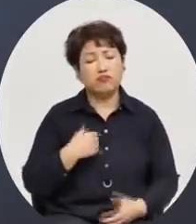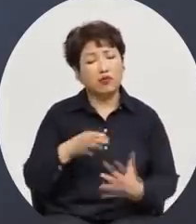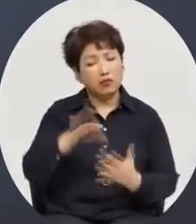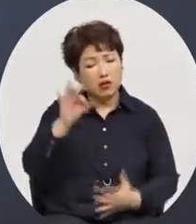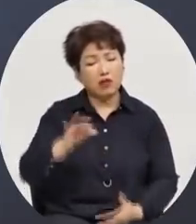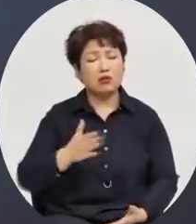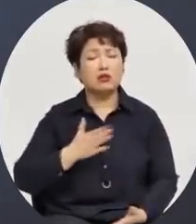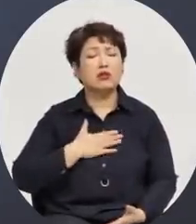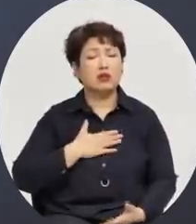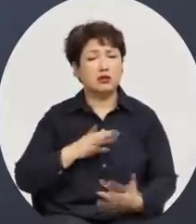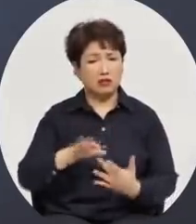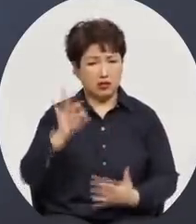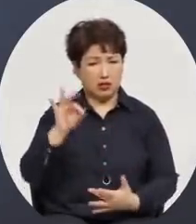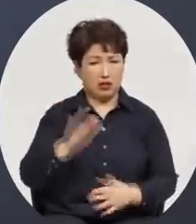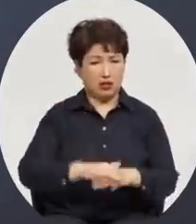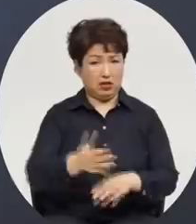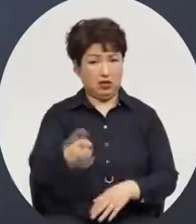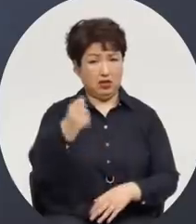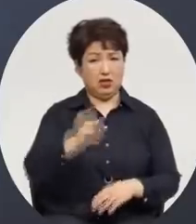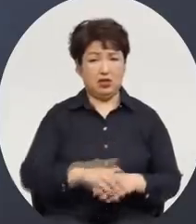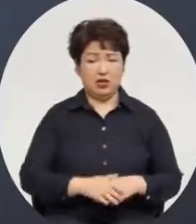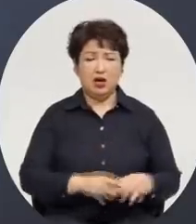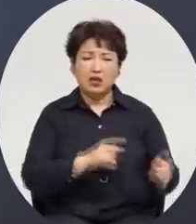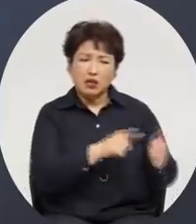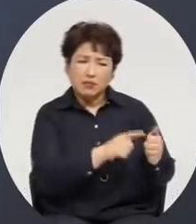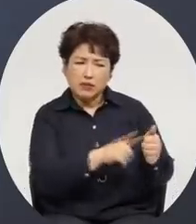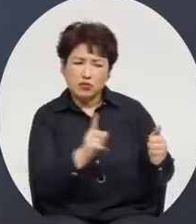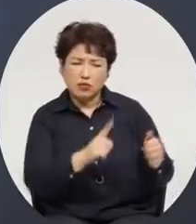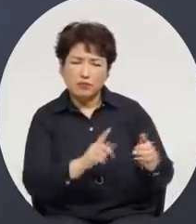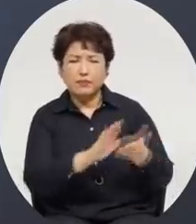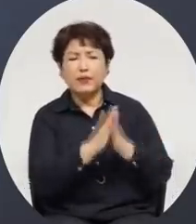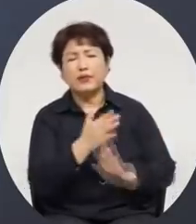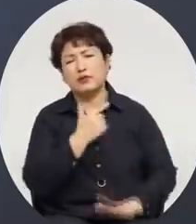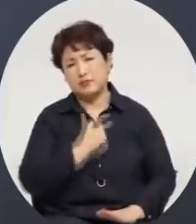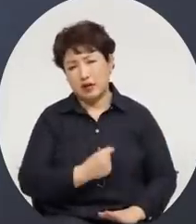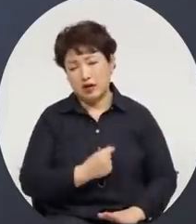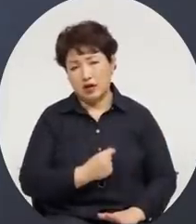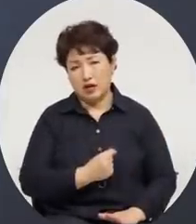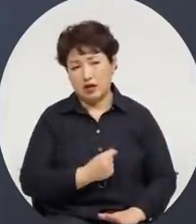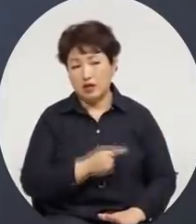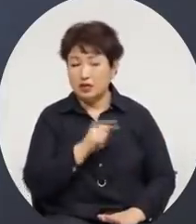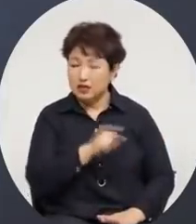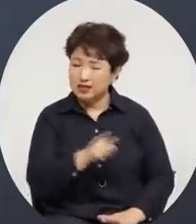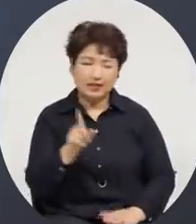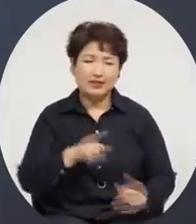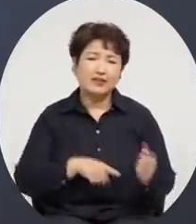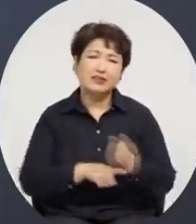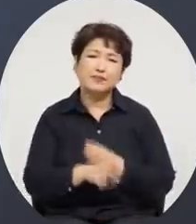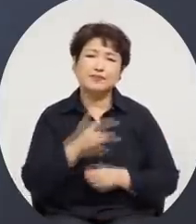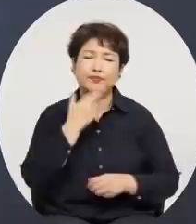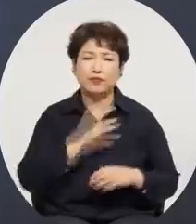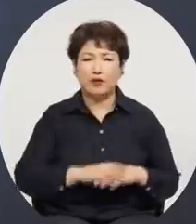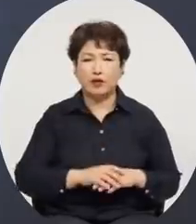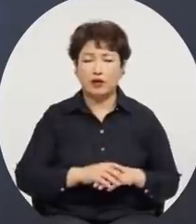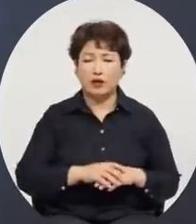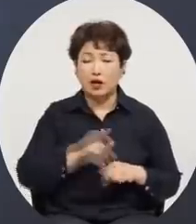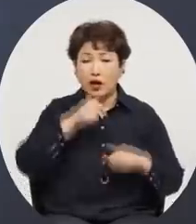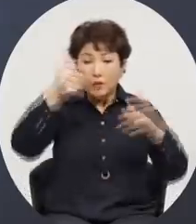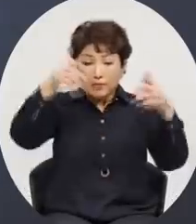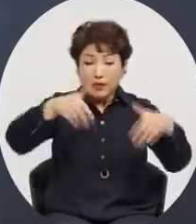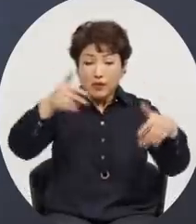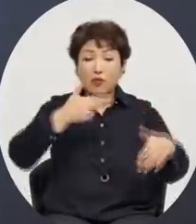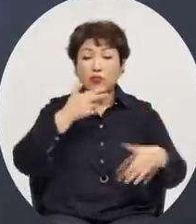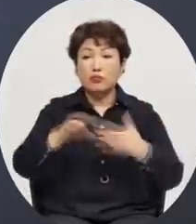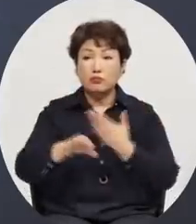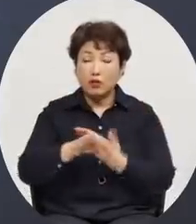남자가 어떻게 좀 해주면 좋겠는데 그런 생각은 그건 의미가 없다. 그건 뭐 비가